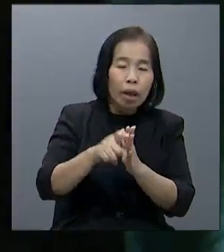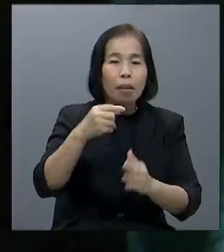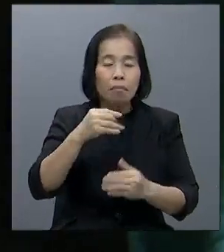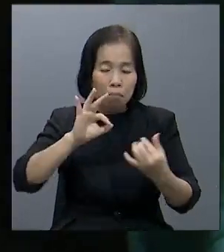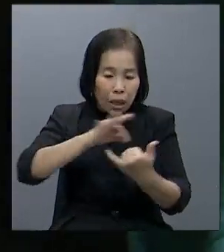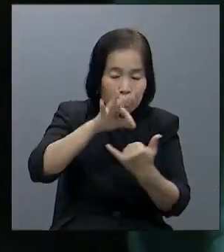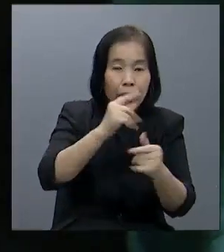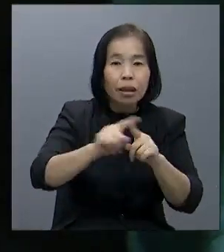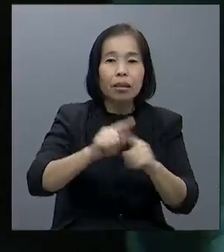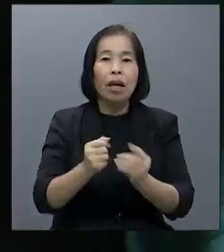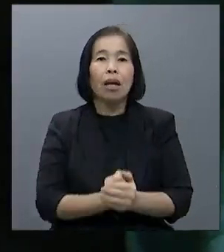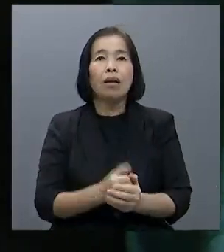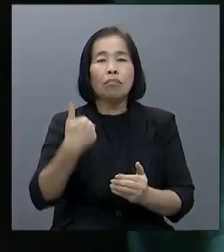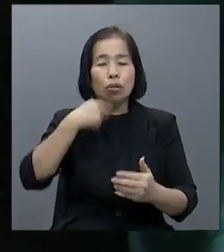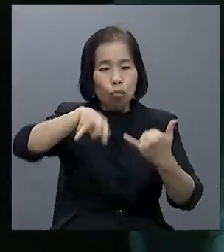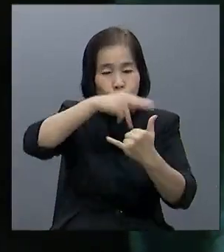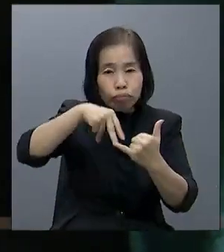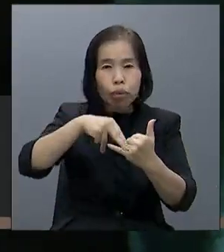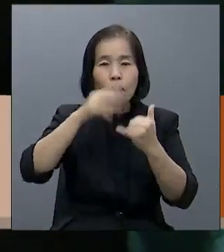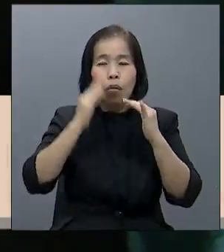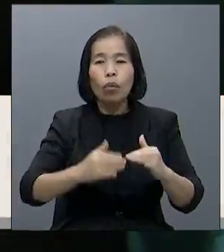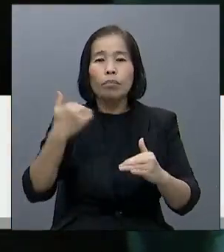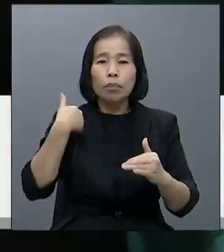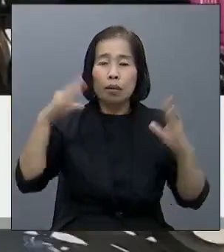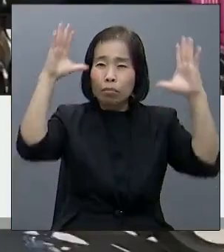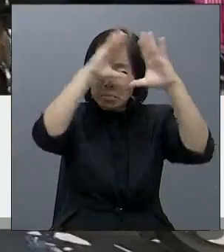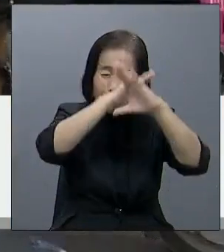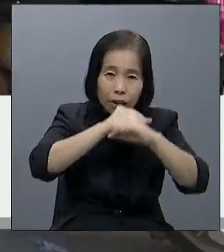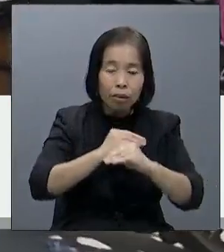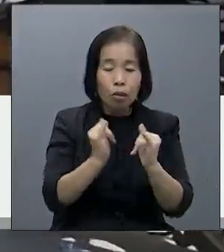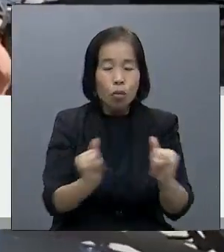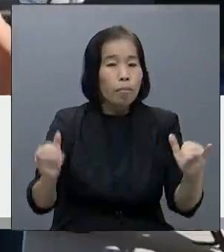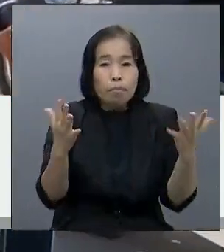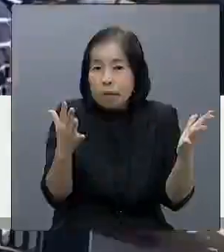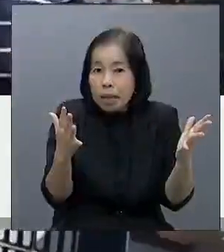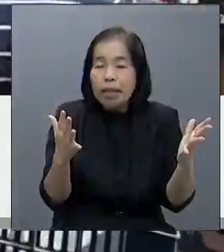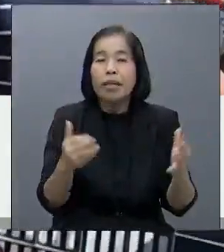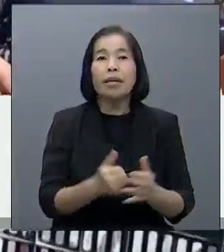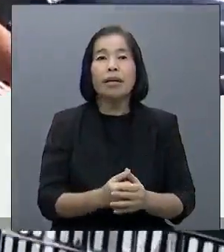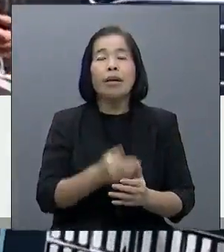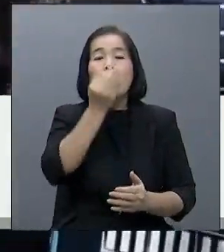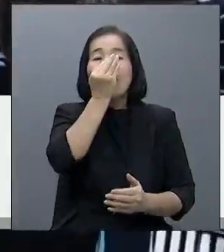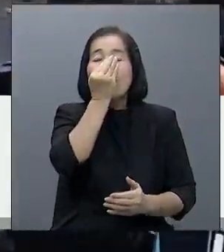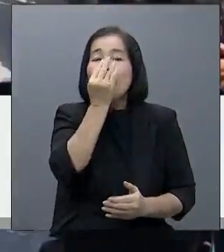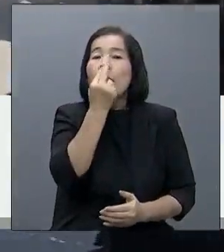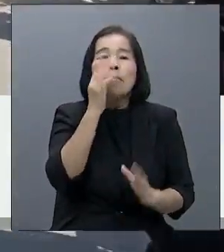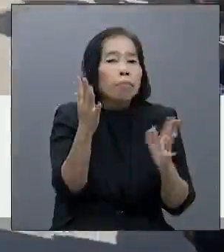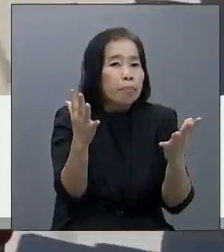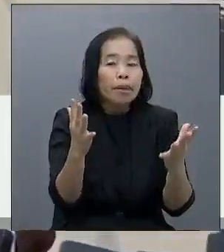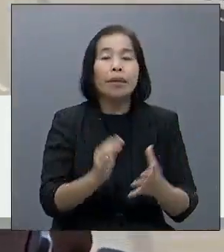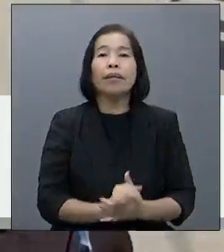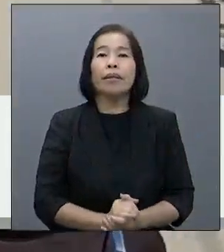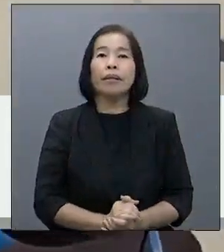หลายแผนกต้องรักษาผู้ป่วยผู้บาดเจ็บท่ามกลางความมืดไม่มีเตียงไม่มีเครื่องช่วยหายใจสำหรับคนที่บาดเจ็บ